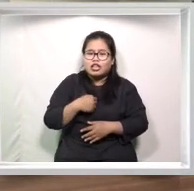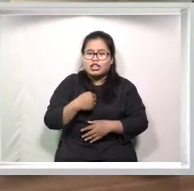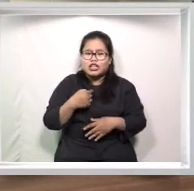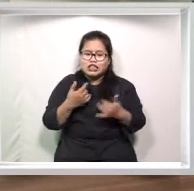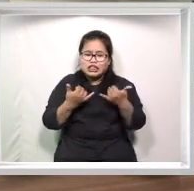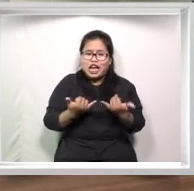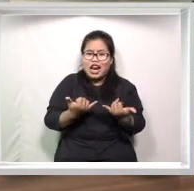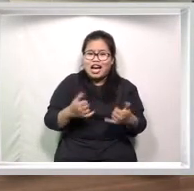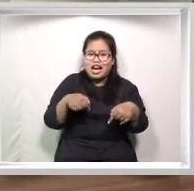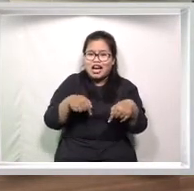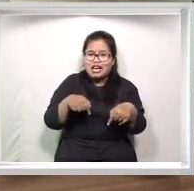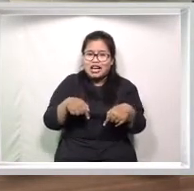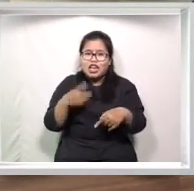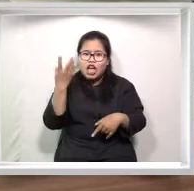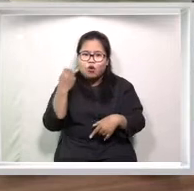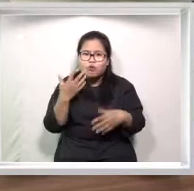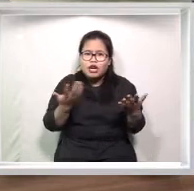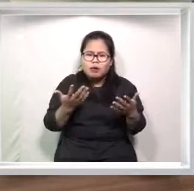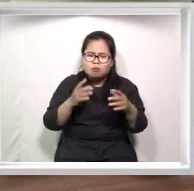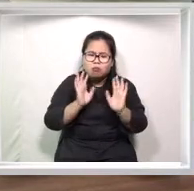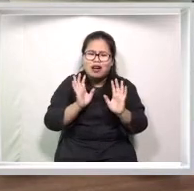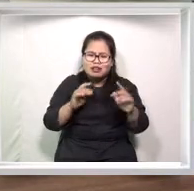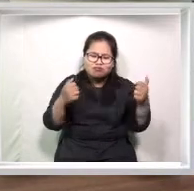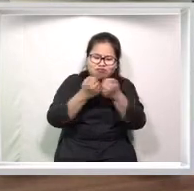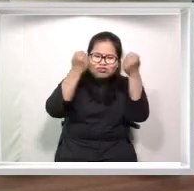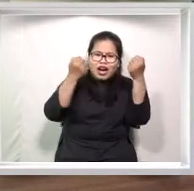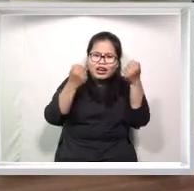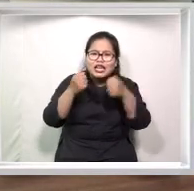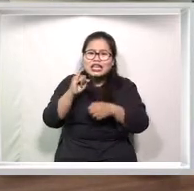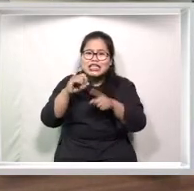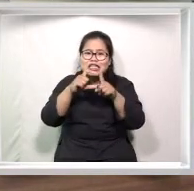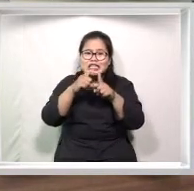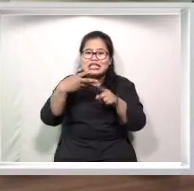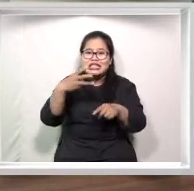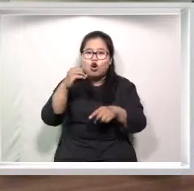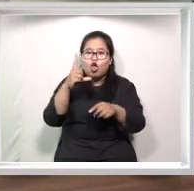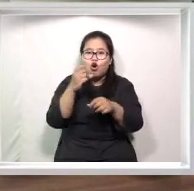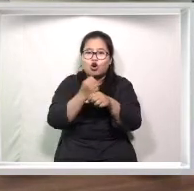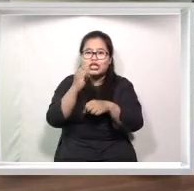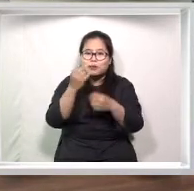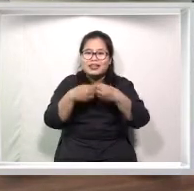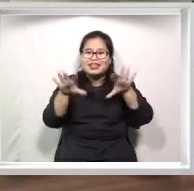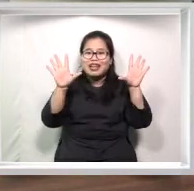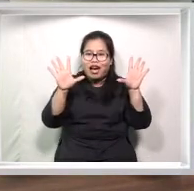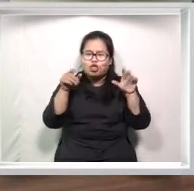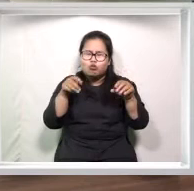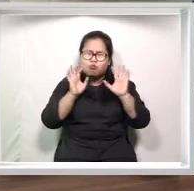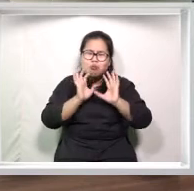bahwa tantangan terhadap ideologi Pancasila semakin kompleks. Hal tersebut